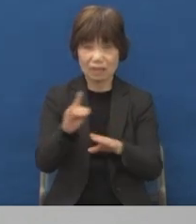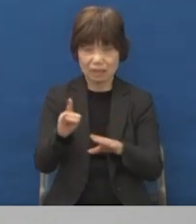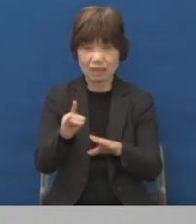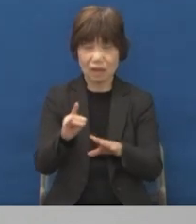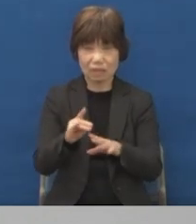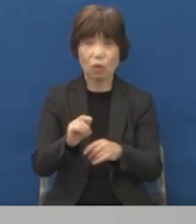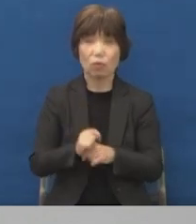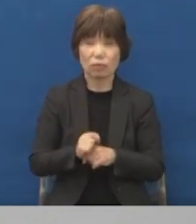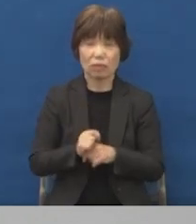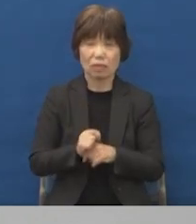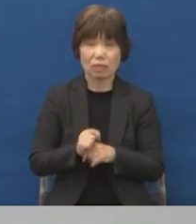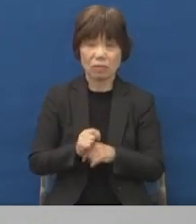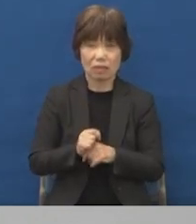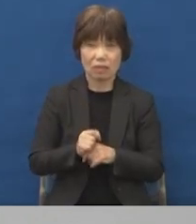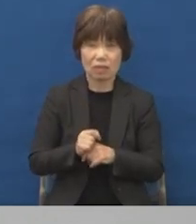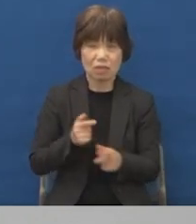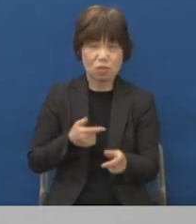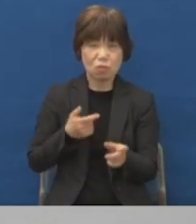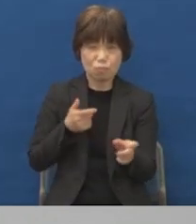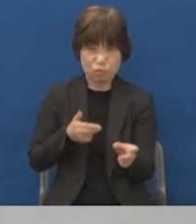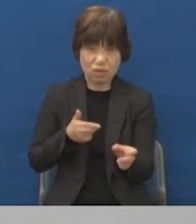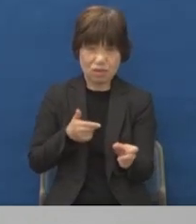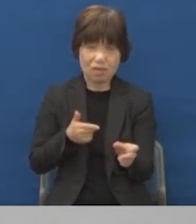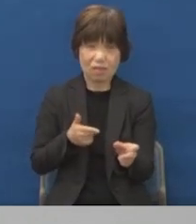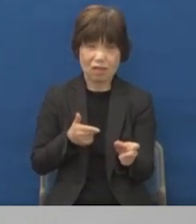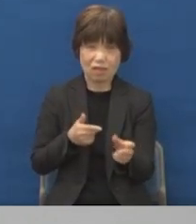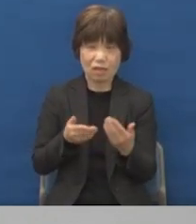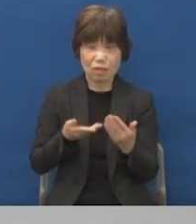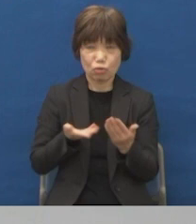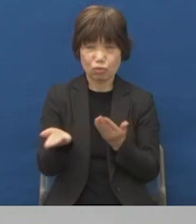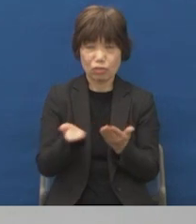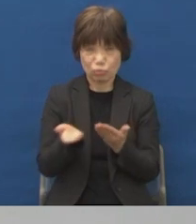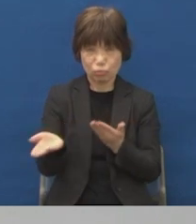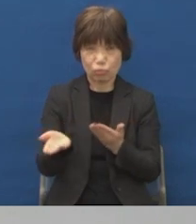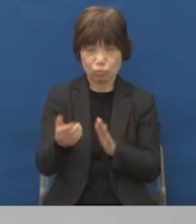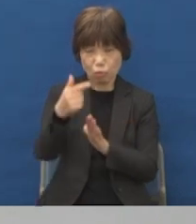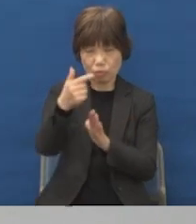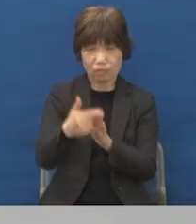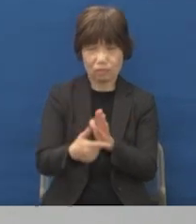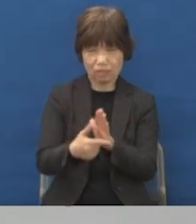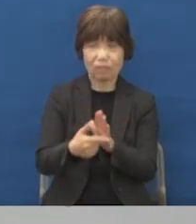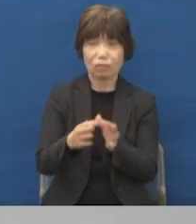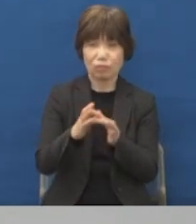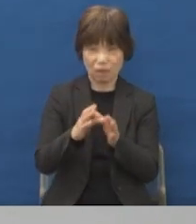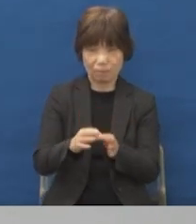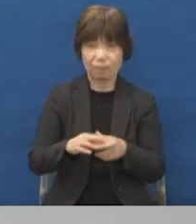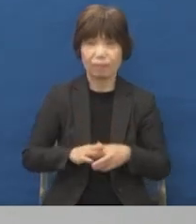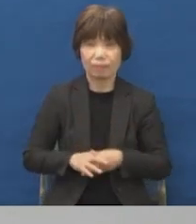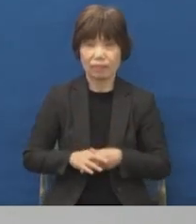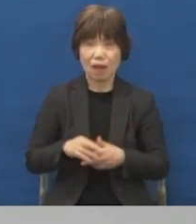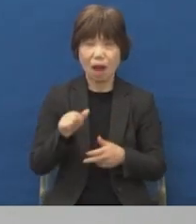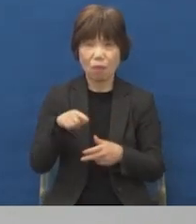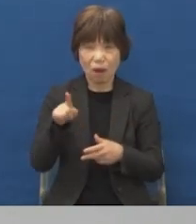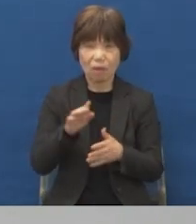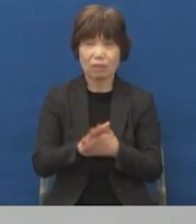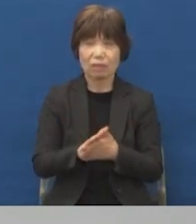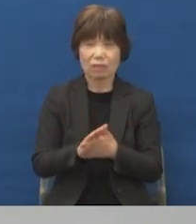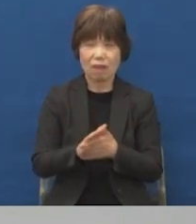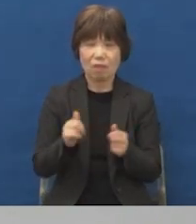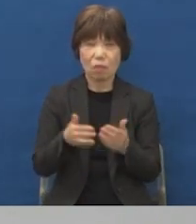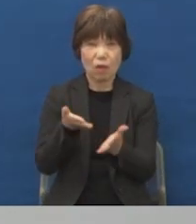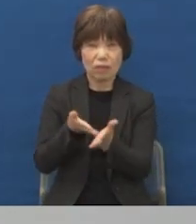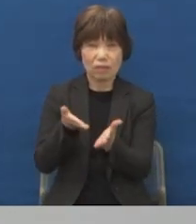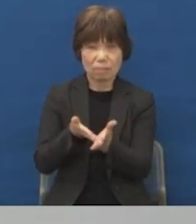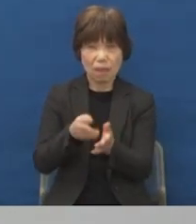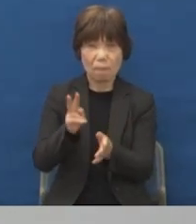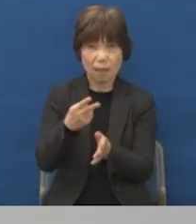輸出の禁止を求める意見書の提出についてを議題といたします。お諮りいたします。本案は原案の説明